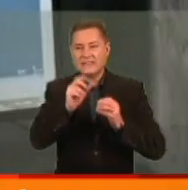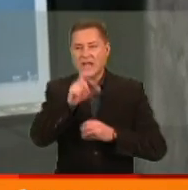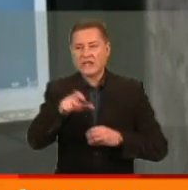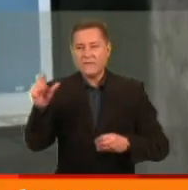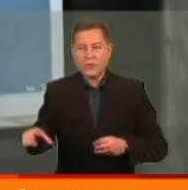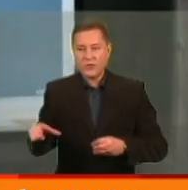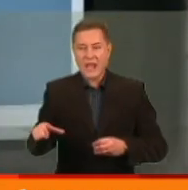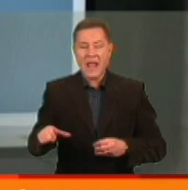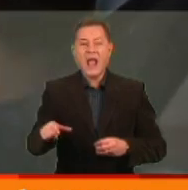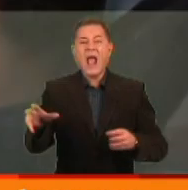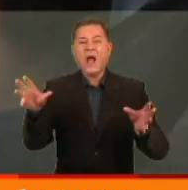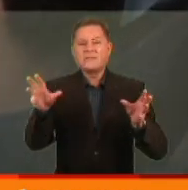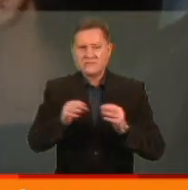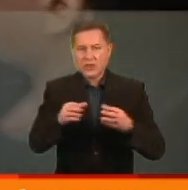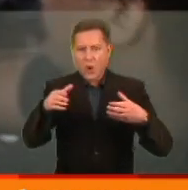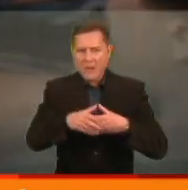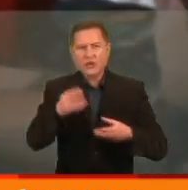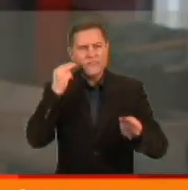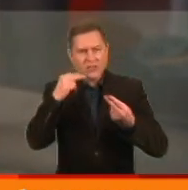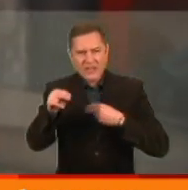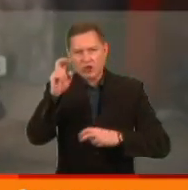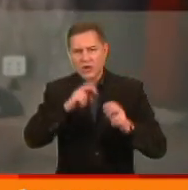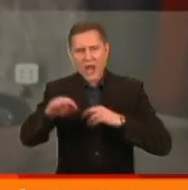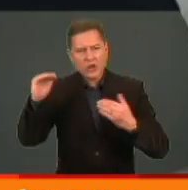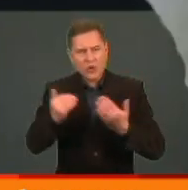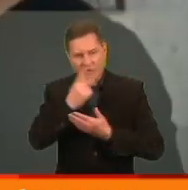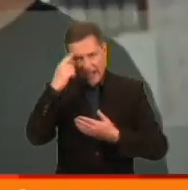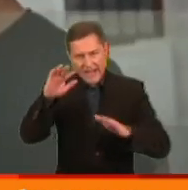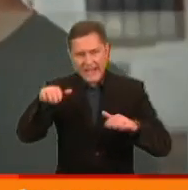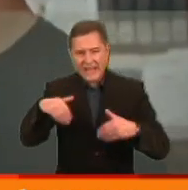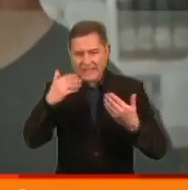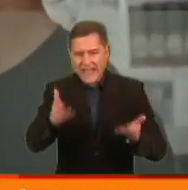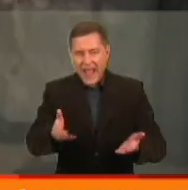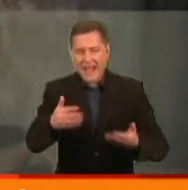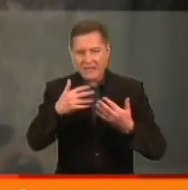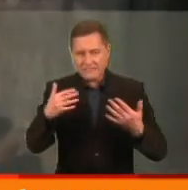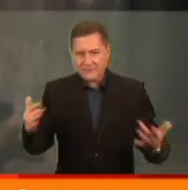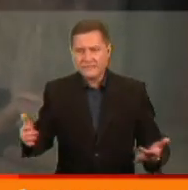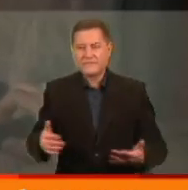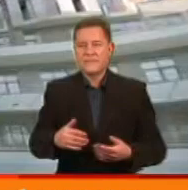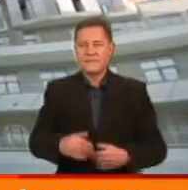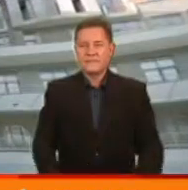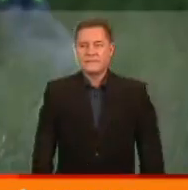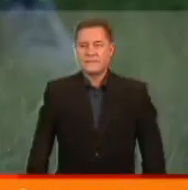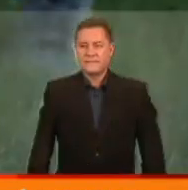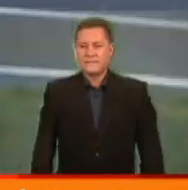Хлопець постійно з командою вдосконалюють винахід, шукають нових ідей. Витягти його звідси може тільки це.